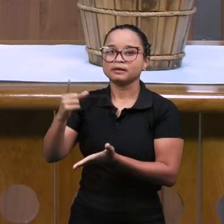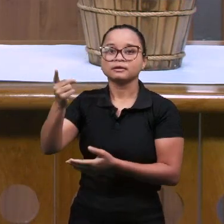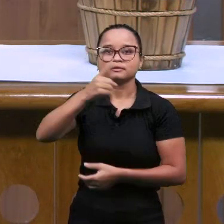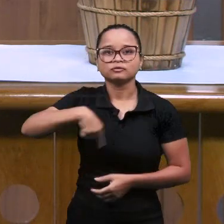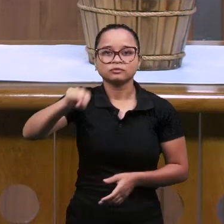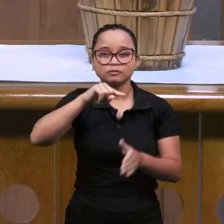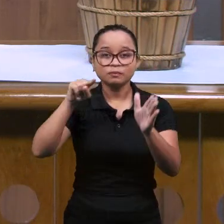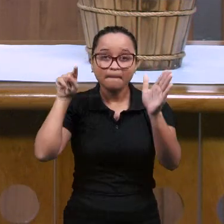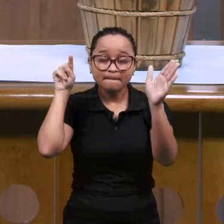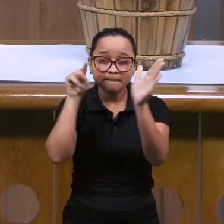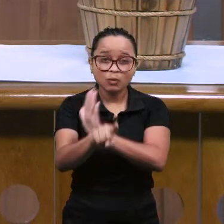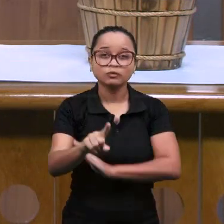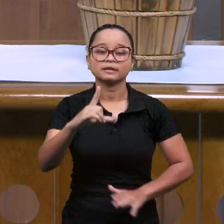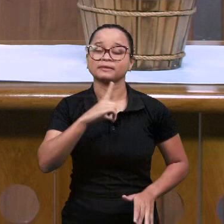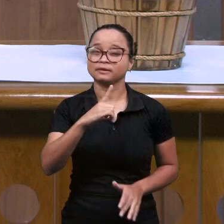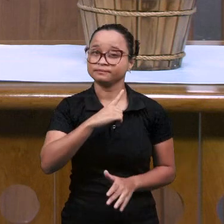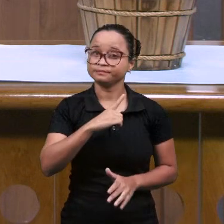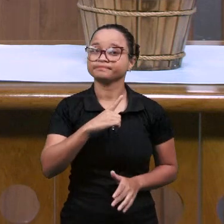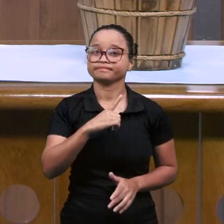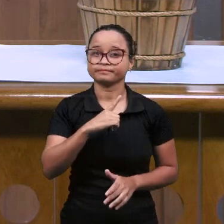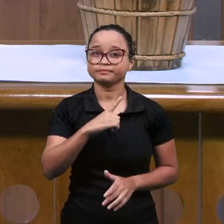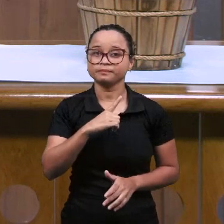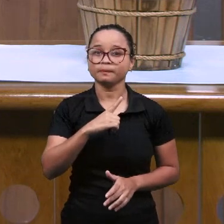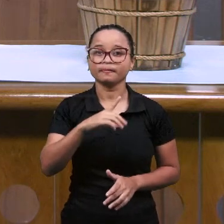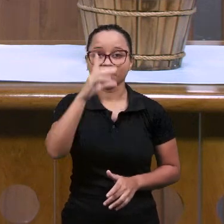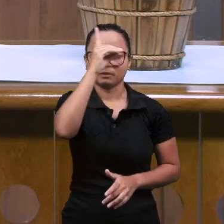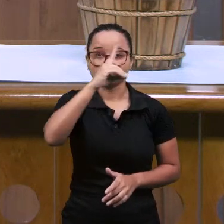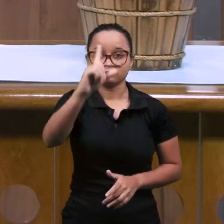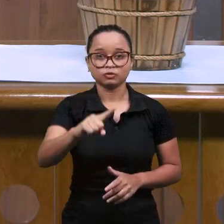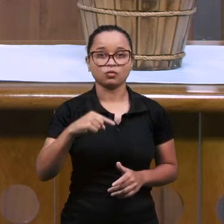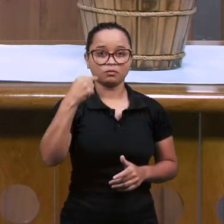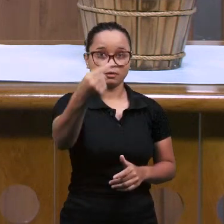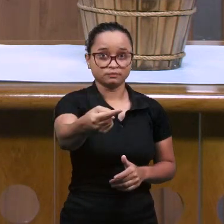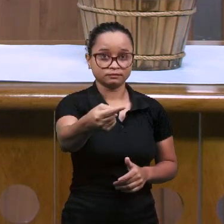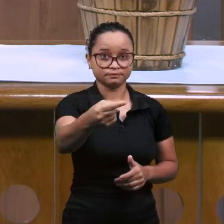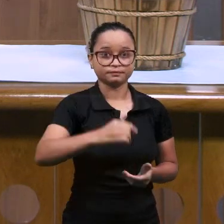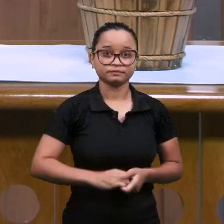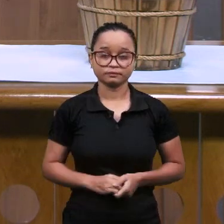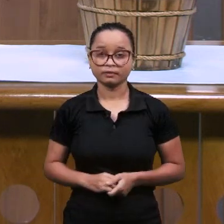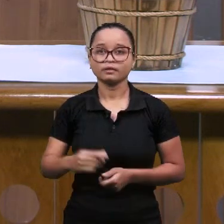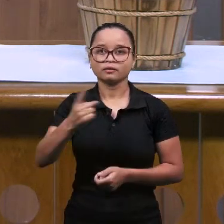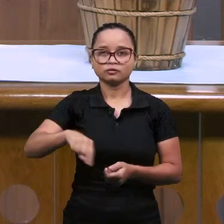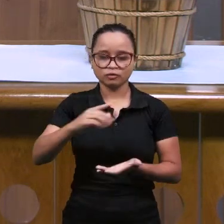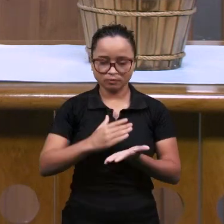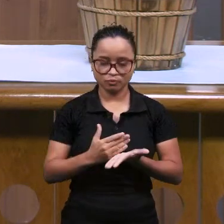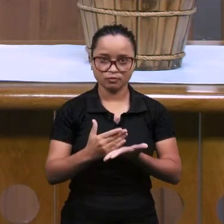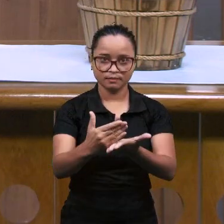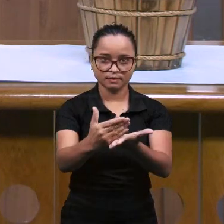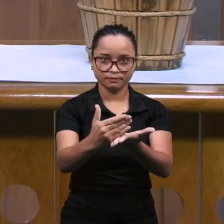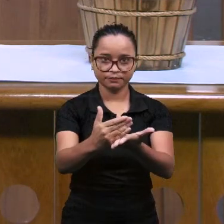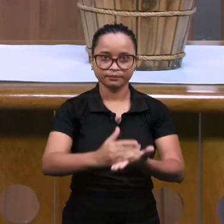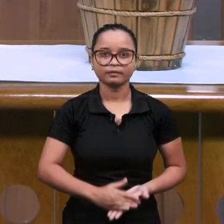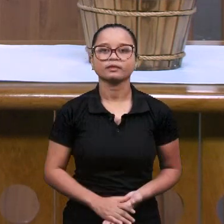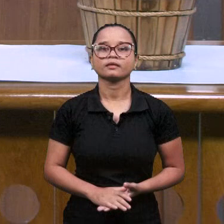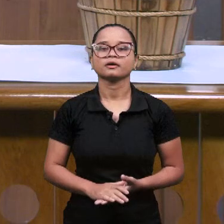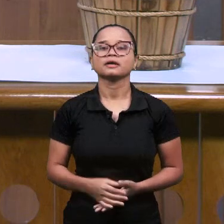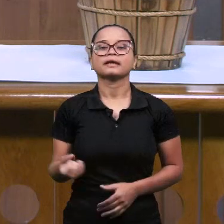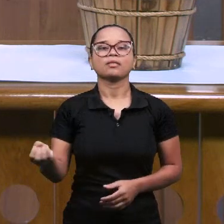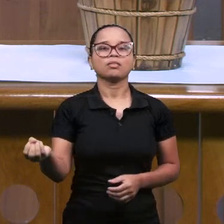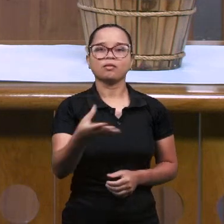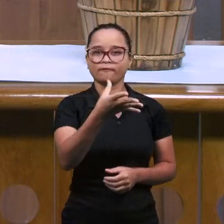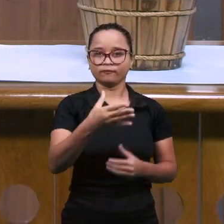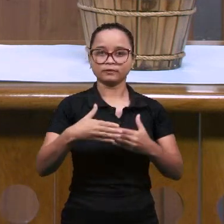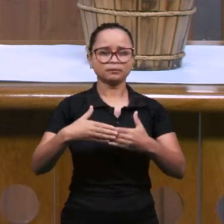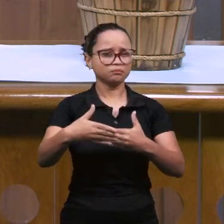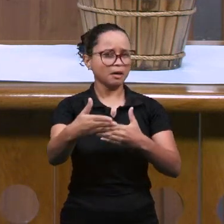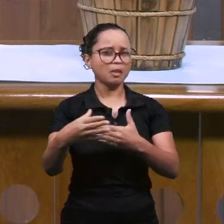viendront pour dimanche prochain. Nous allons commencer en nouvelle phase. Vous allez